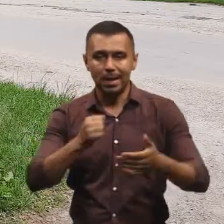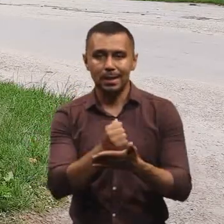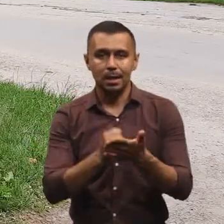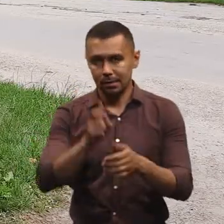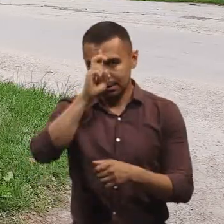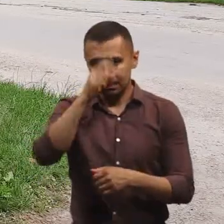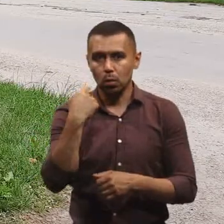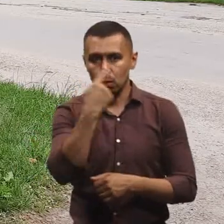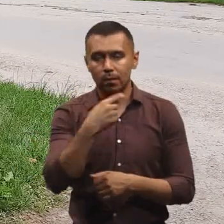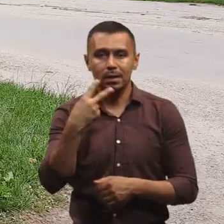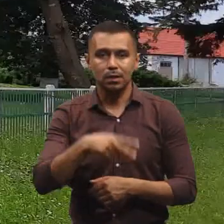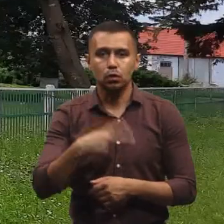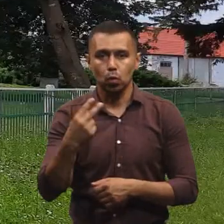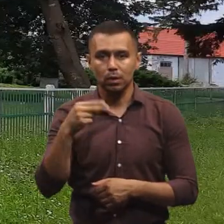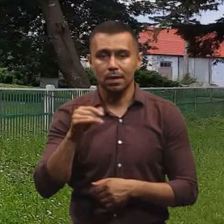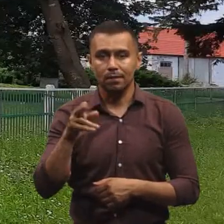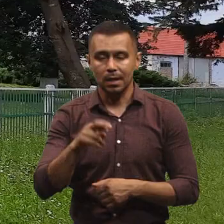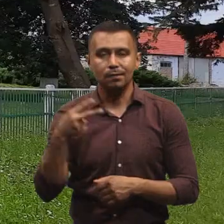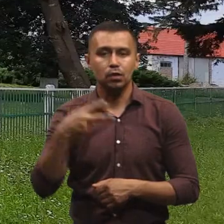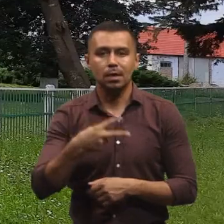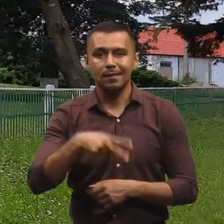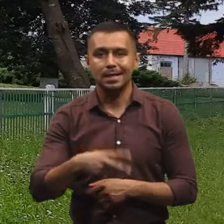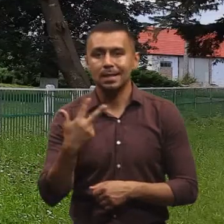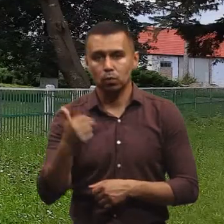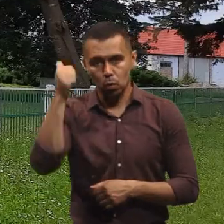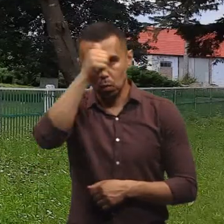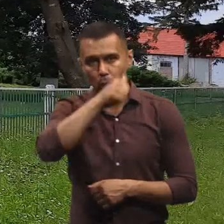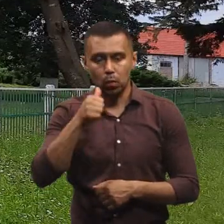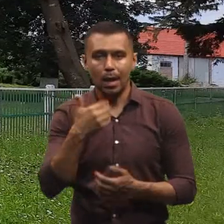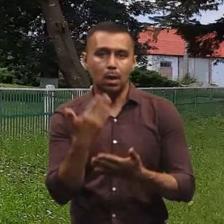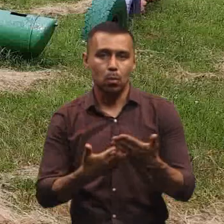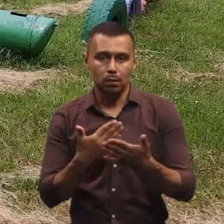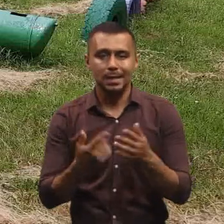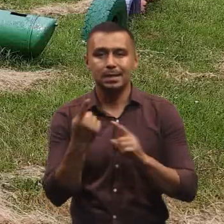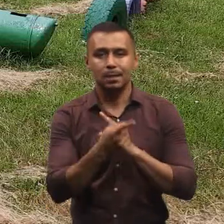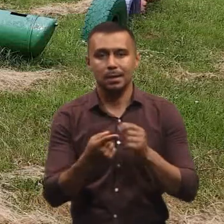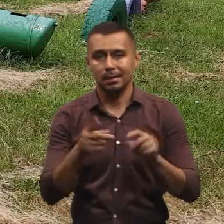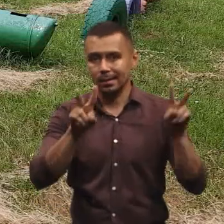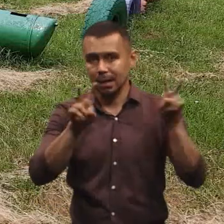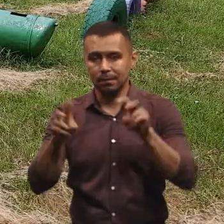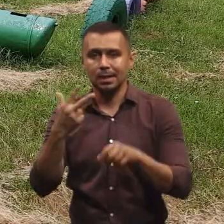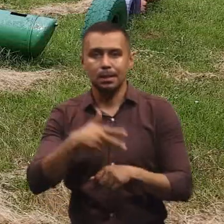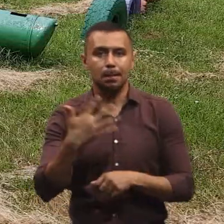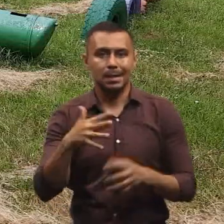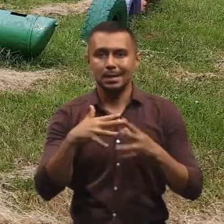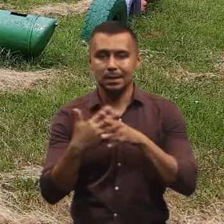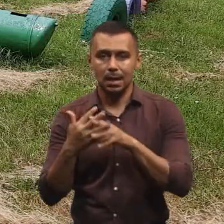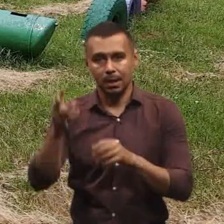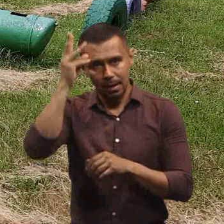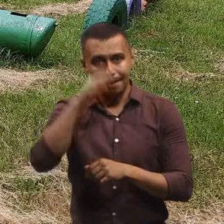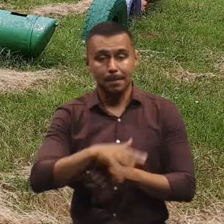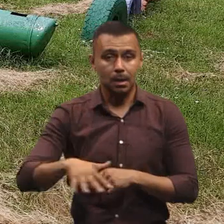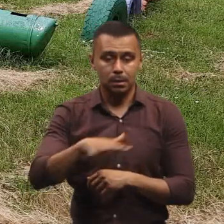стандартів державної мови 22 червня 2023 року рекомендувала змінити назви 35 сіл на